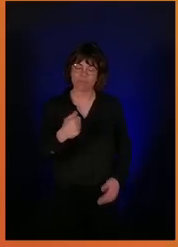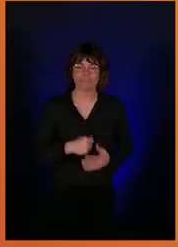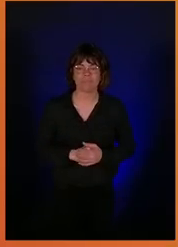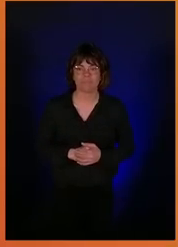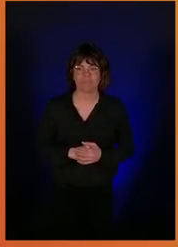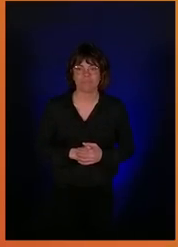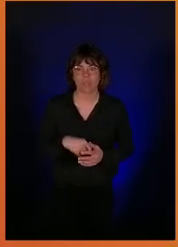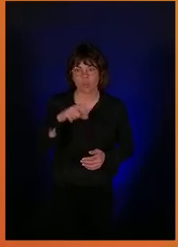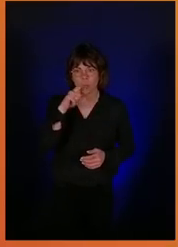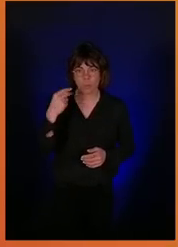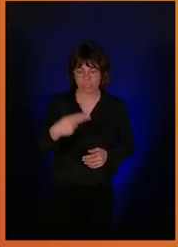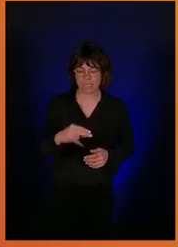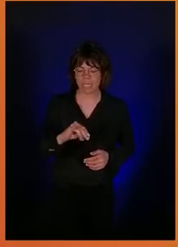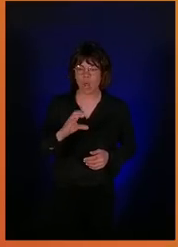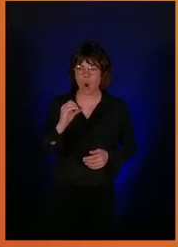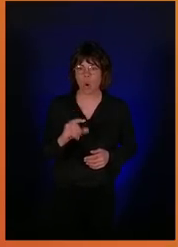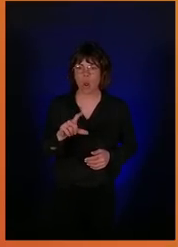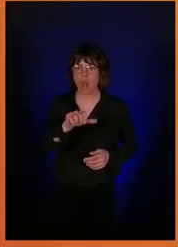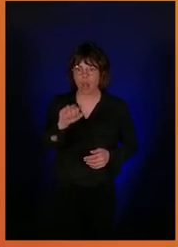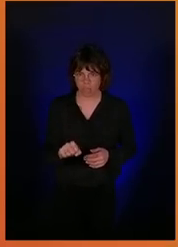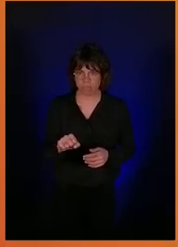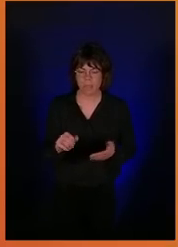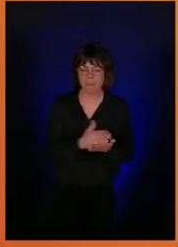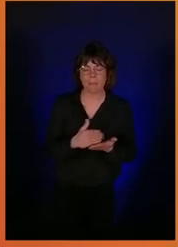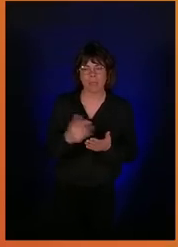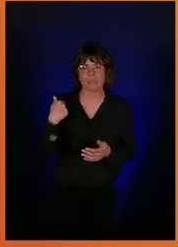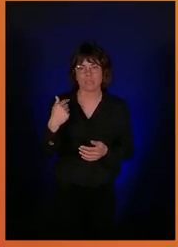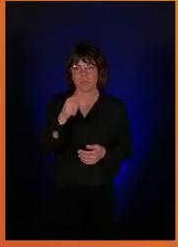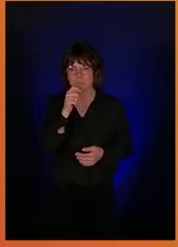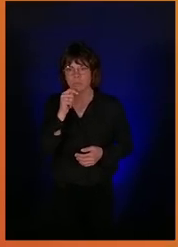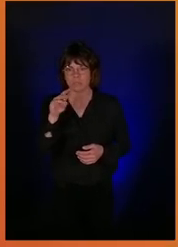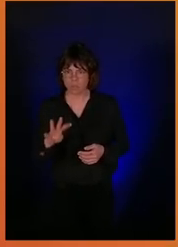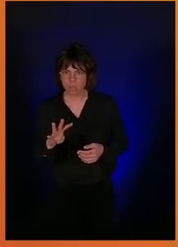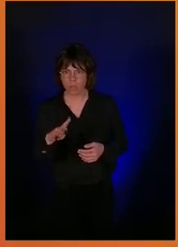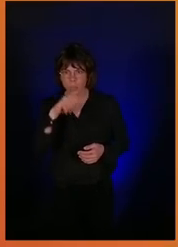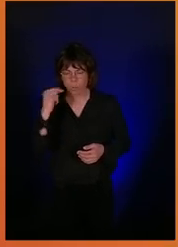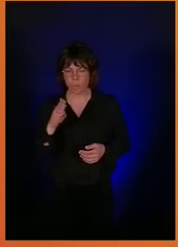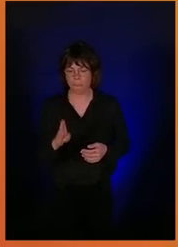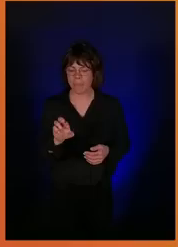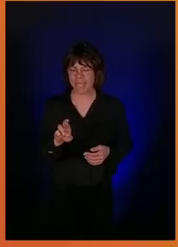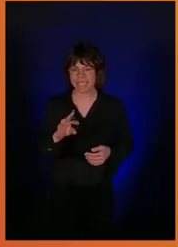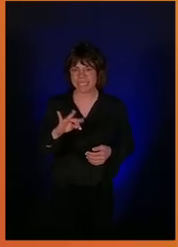Pin Nicolas, et se prépare au micro numéro 4, Winterstein Bettina.